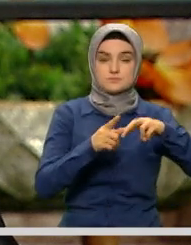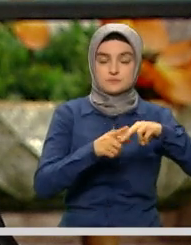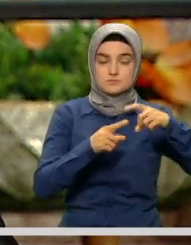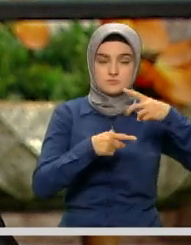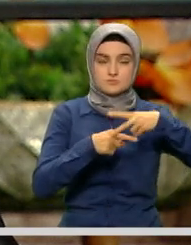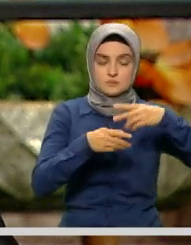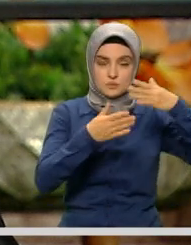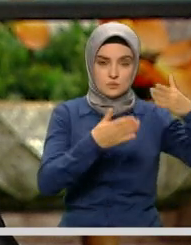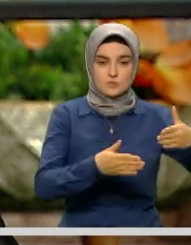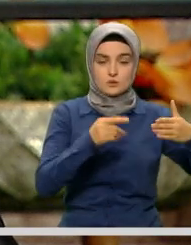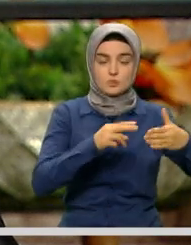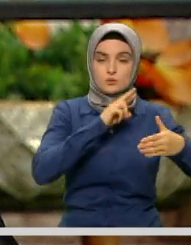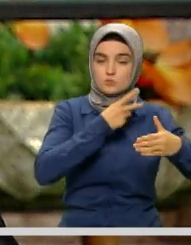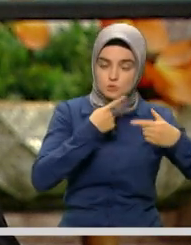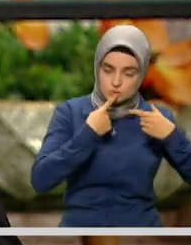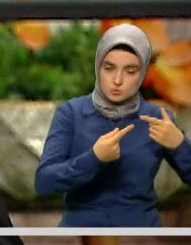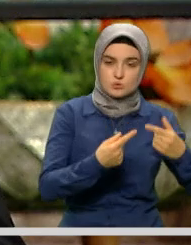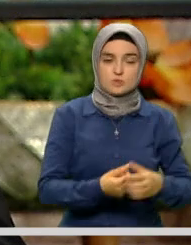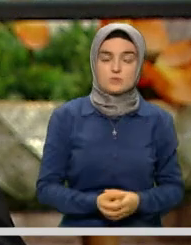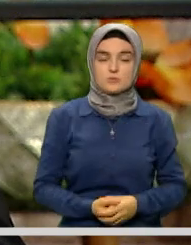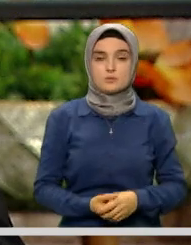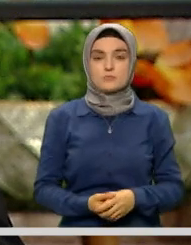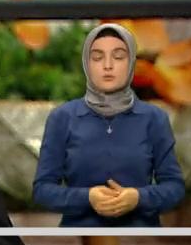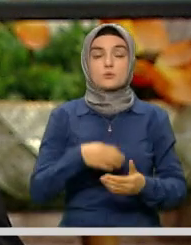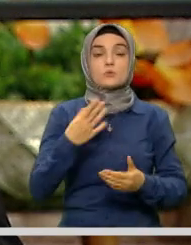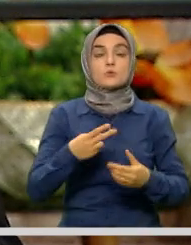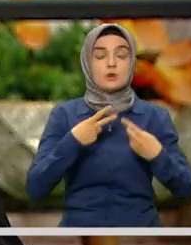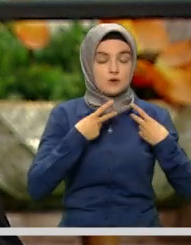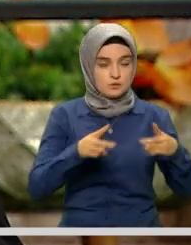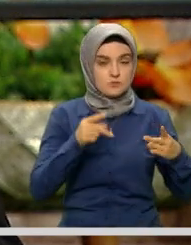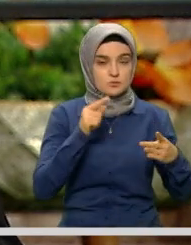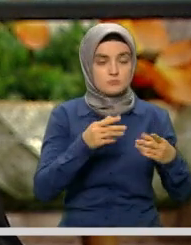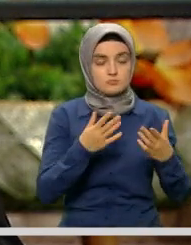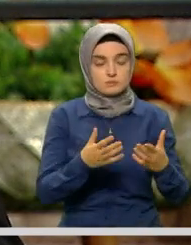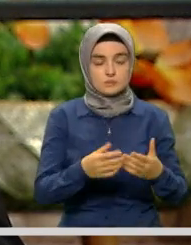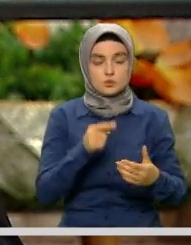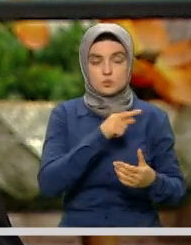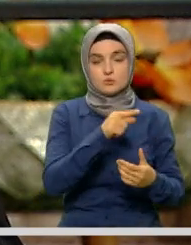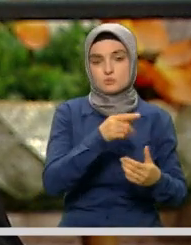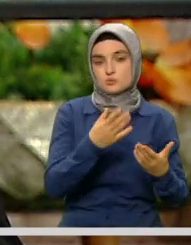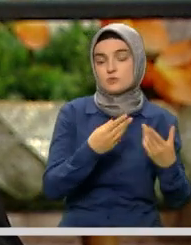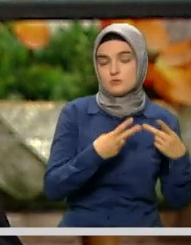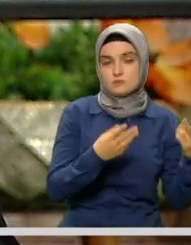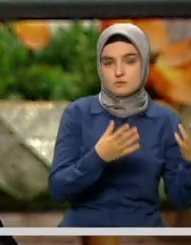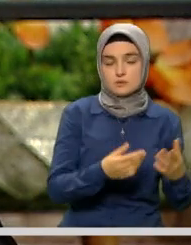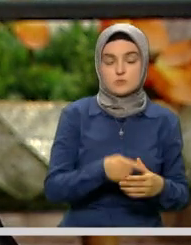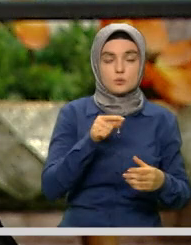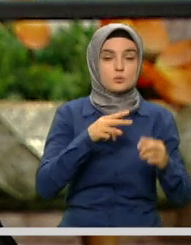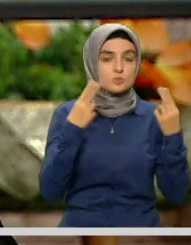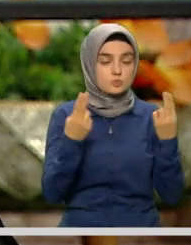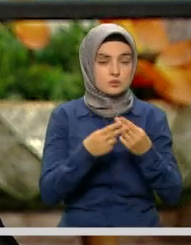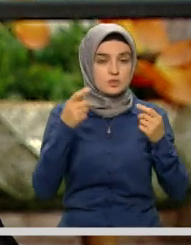neticesinde günahını itiraf eder günahkar olan kişi. Ve affolmayı ve papa da onu affeder. Fakat bu dünyada